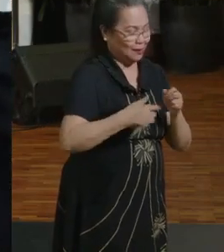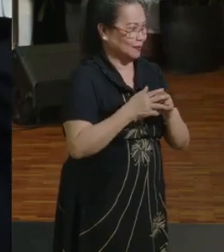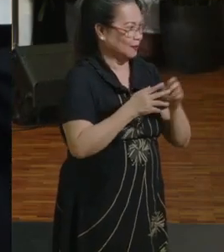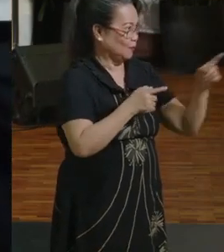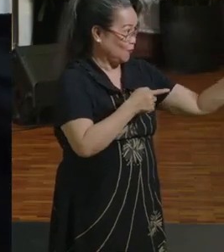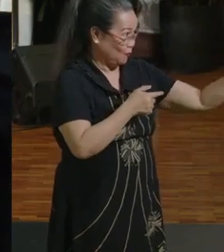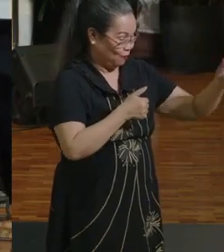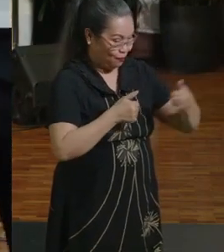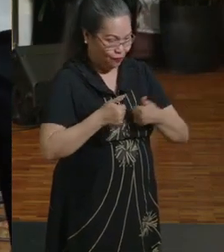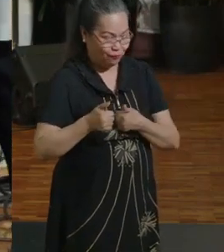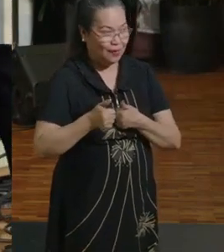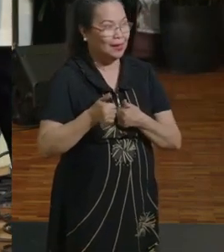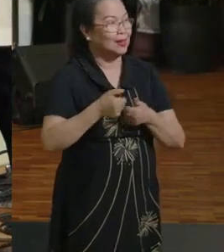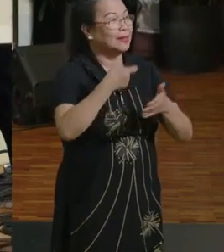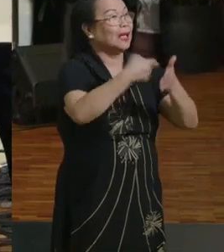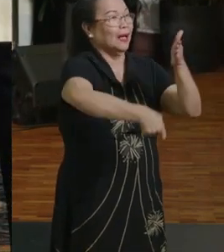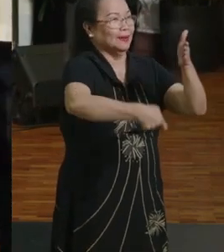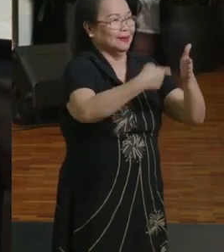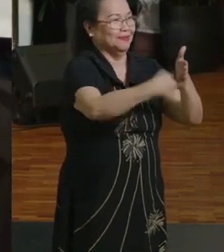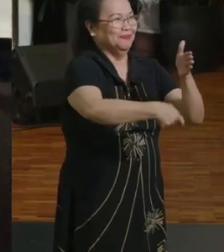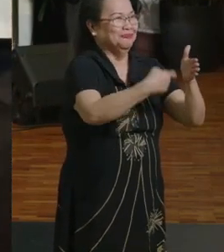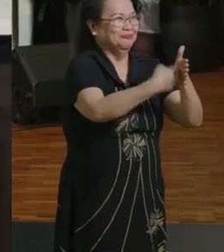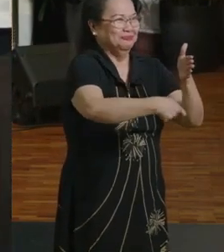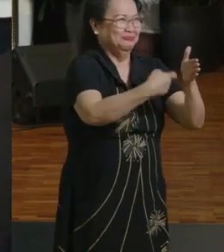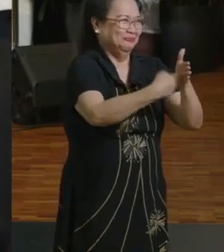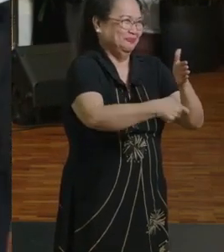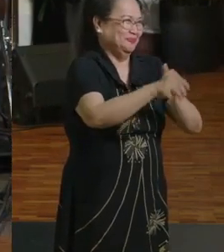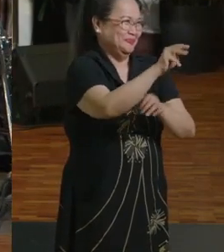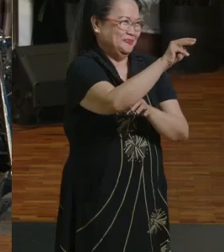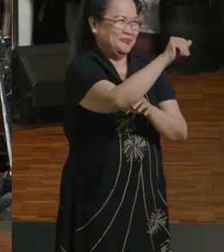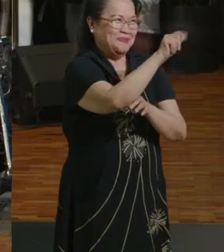Mga BIR examiner. Si Matthew.